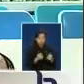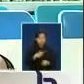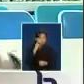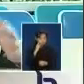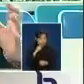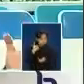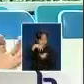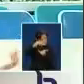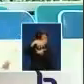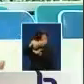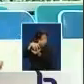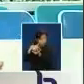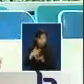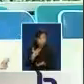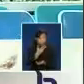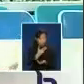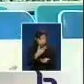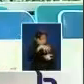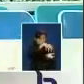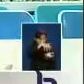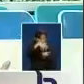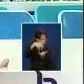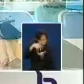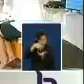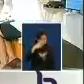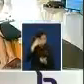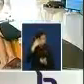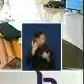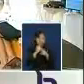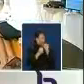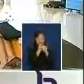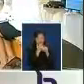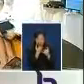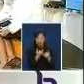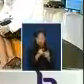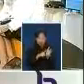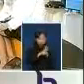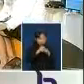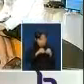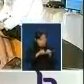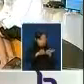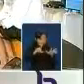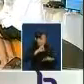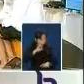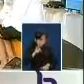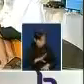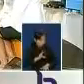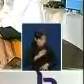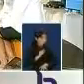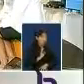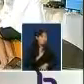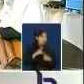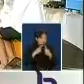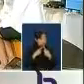ทุกท่านแล้วบอกว่าจริงๆแล้วการระบาดของปีนี้ไม่น่ากลัวแต่ว่ามีความตื่นตัวมากขึ้นขอให้ดูแลบุตรหลานเท่านั้นเองใช่ไหมฮะ แต่